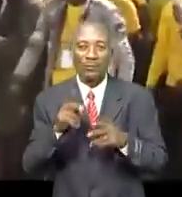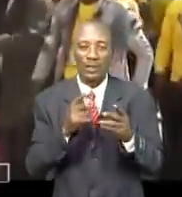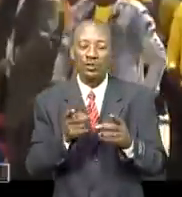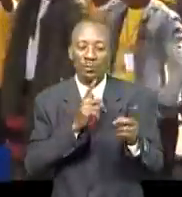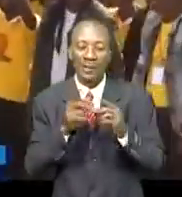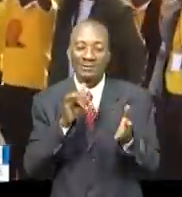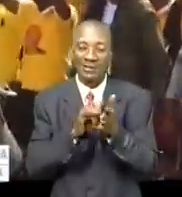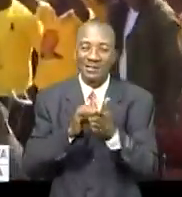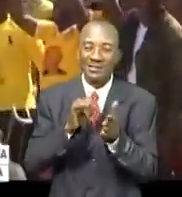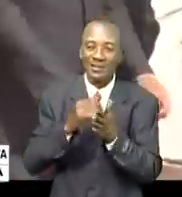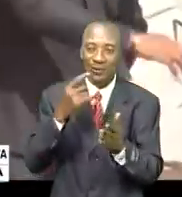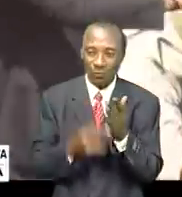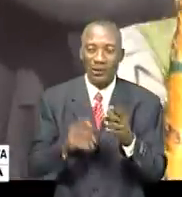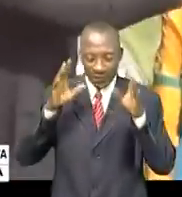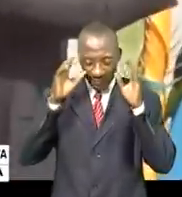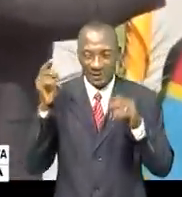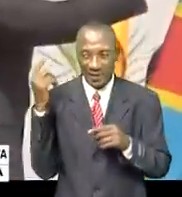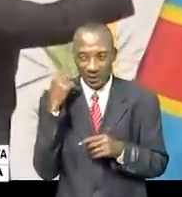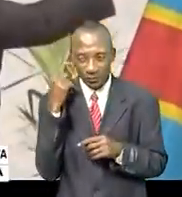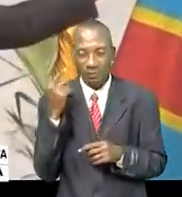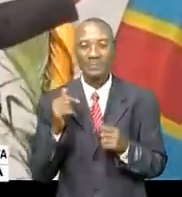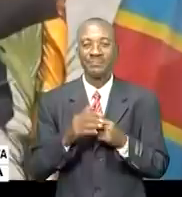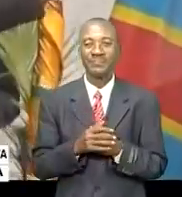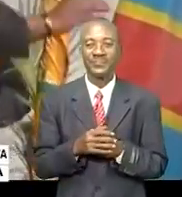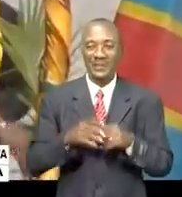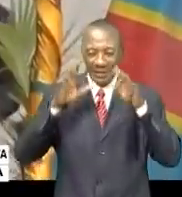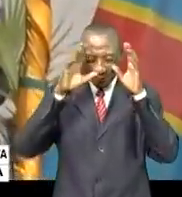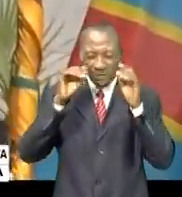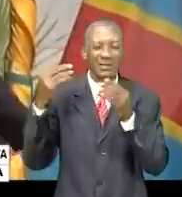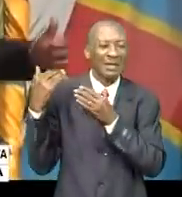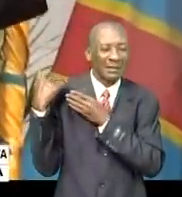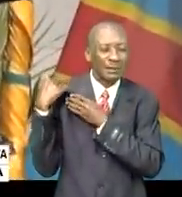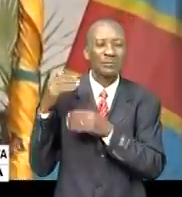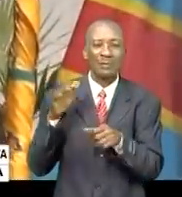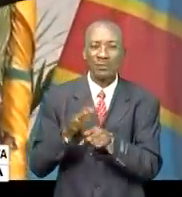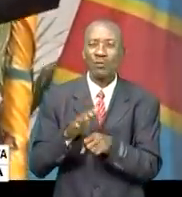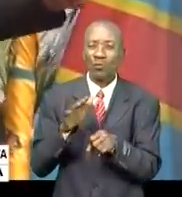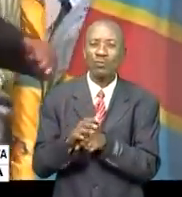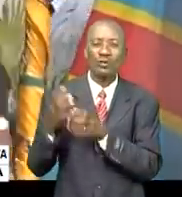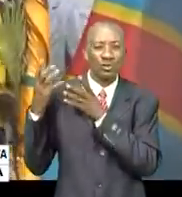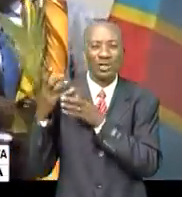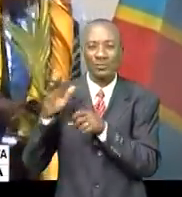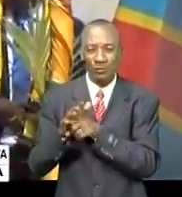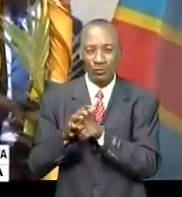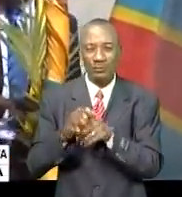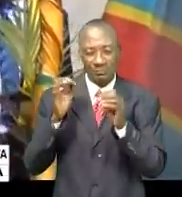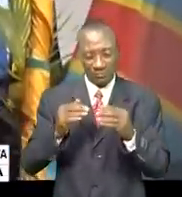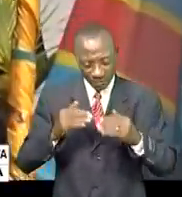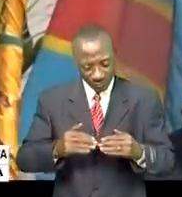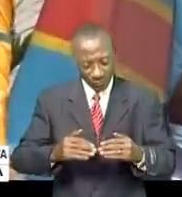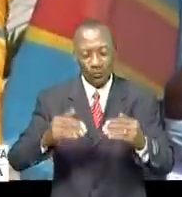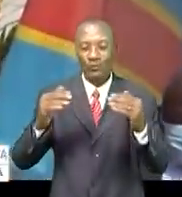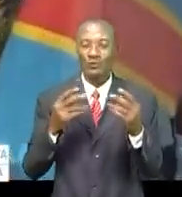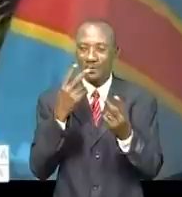son agenda chargé par des responsabilités continentales, le président de la République a pris l'engagement de poursuivre dans les prochaines semaines